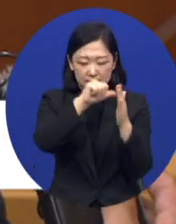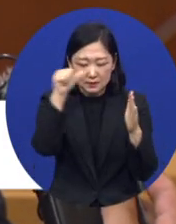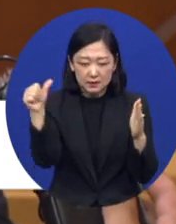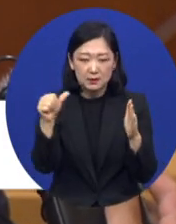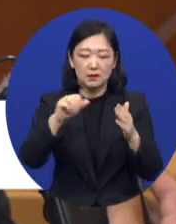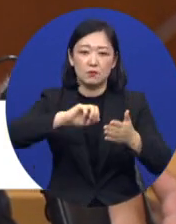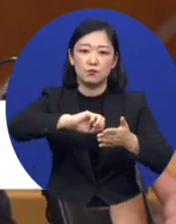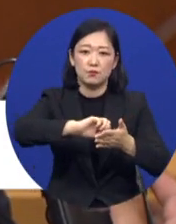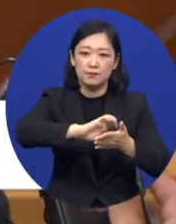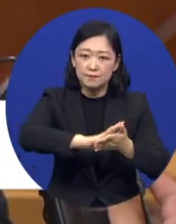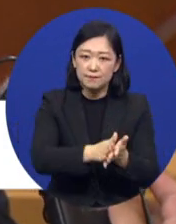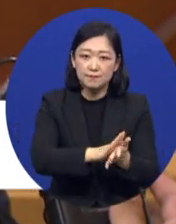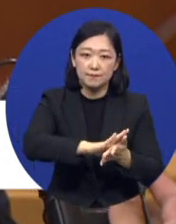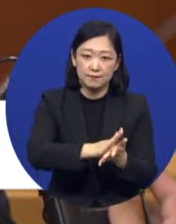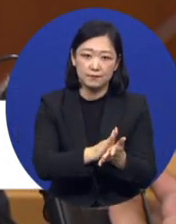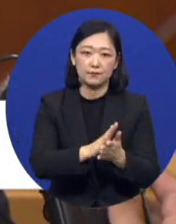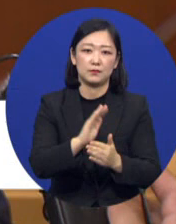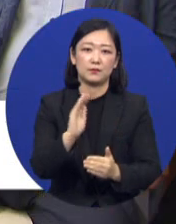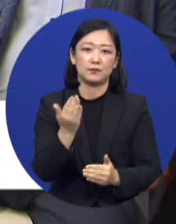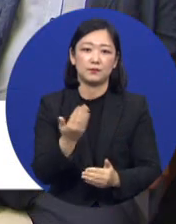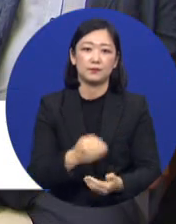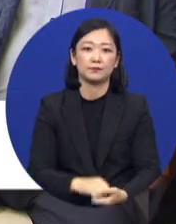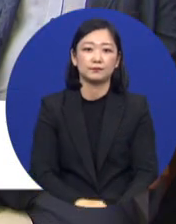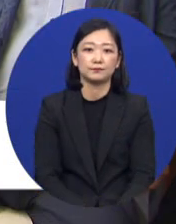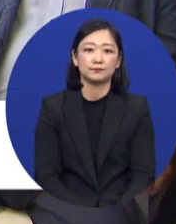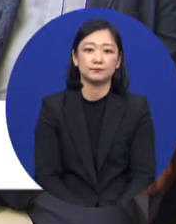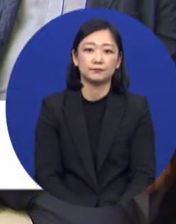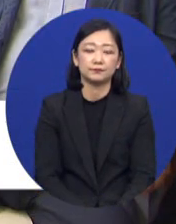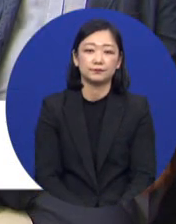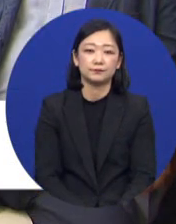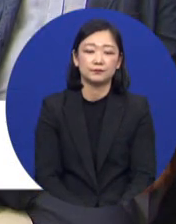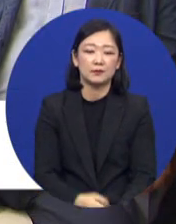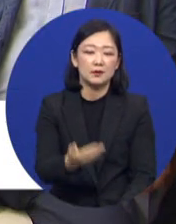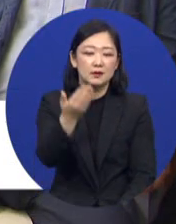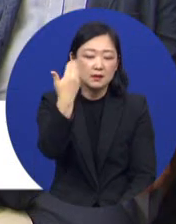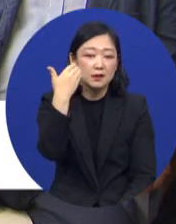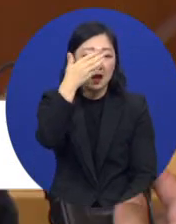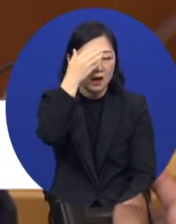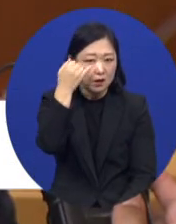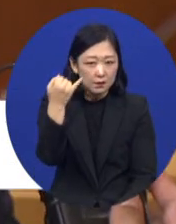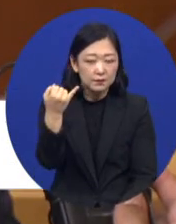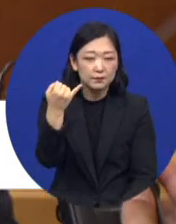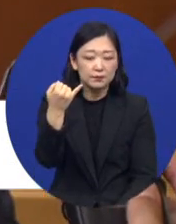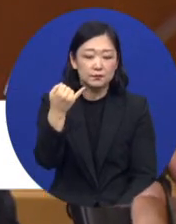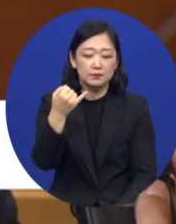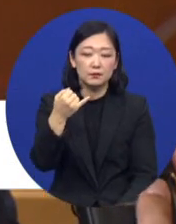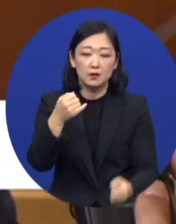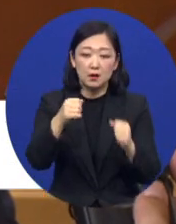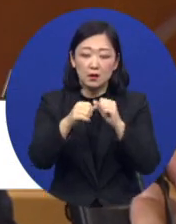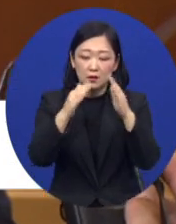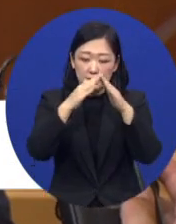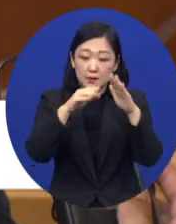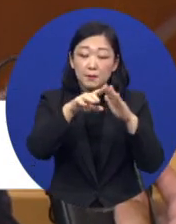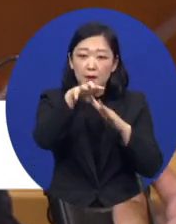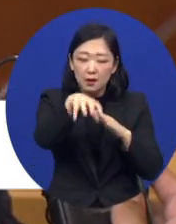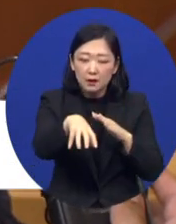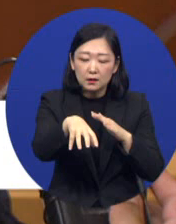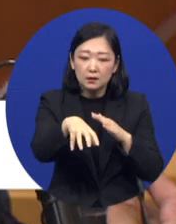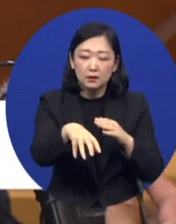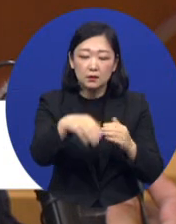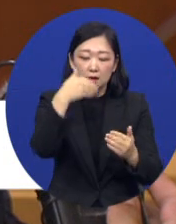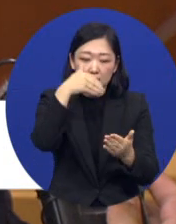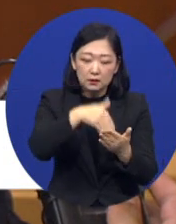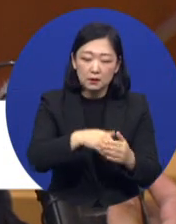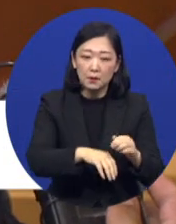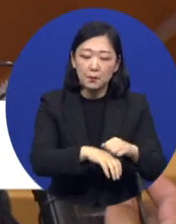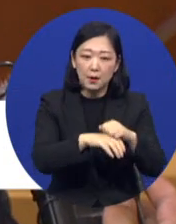무참히 갈기갈기 찢겨 놓았던 것입니다. 그 옛날 할머니가 마당 돌담 옆에 앉아서 긴 담배